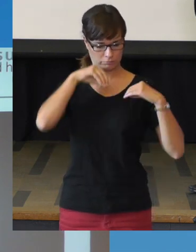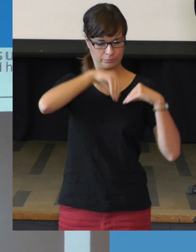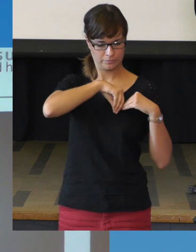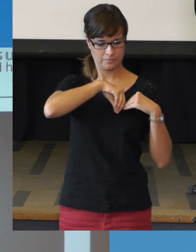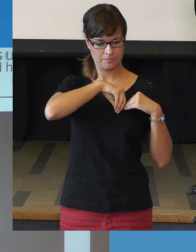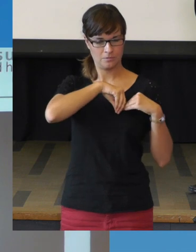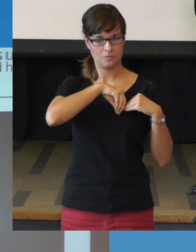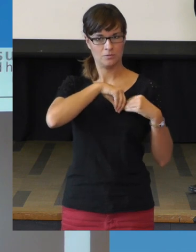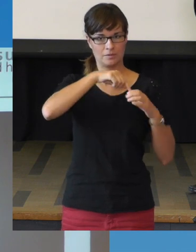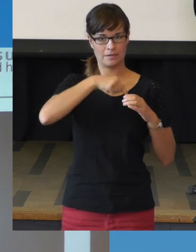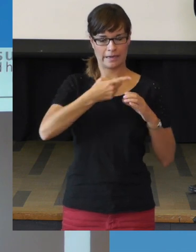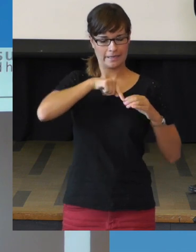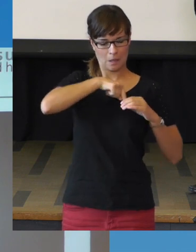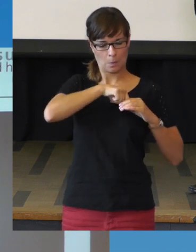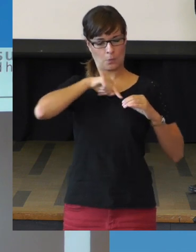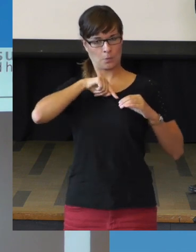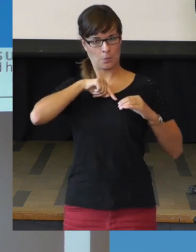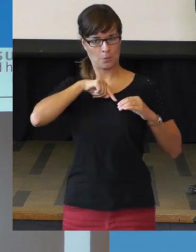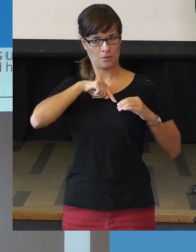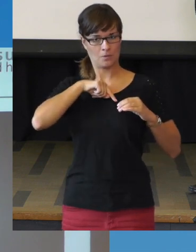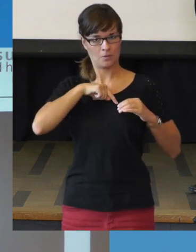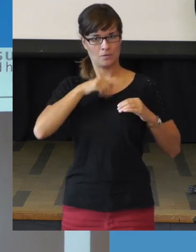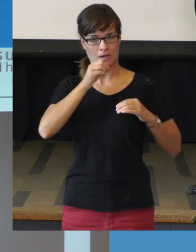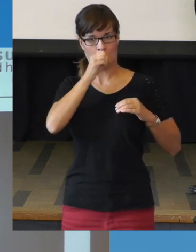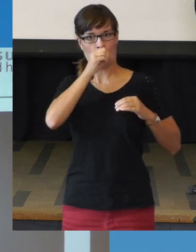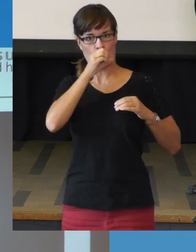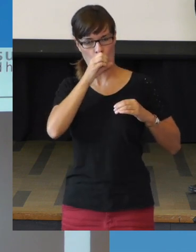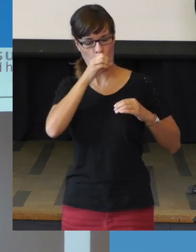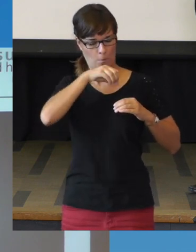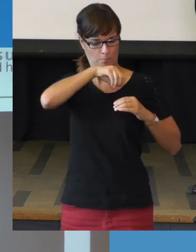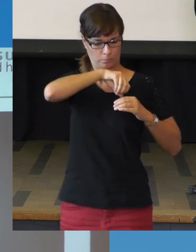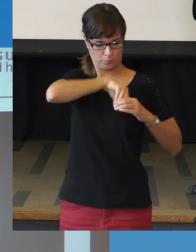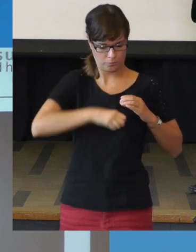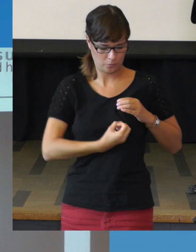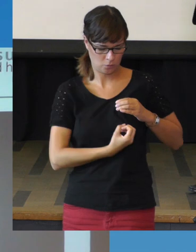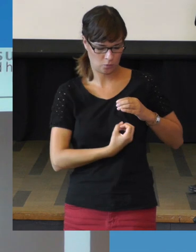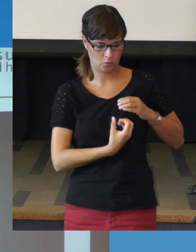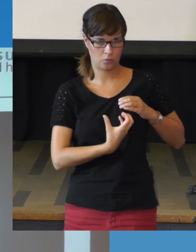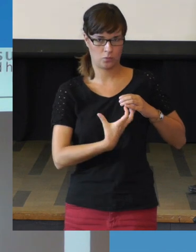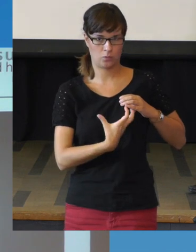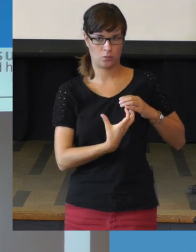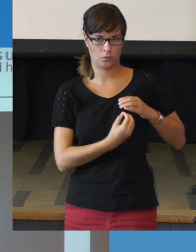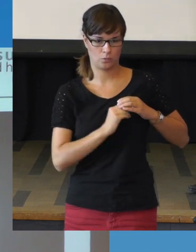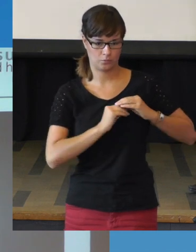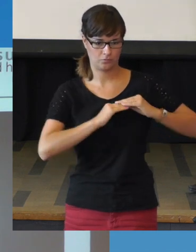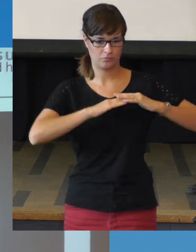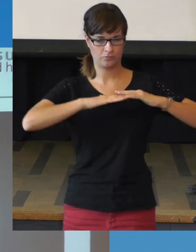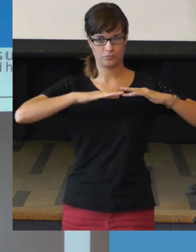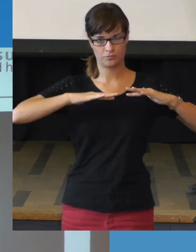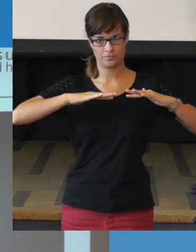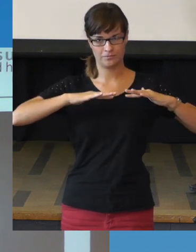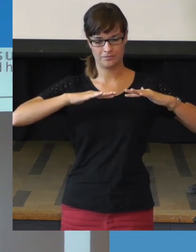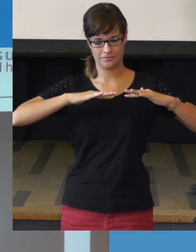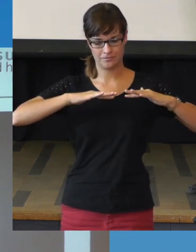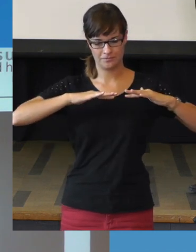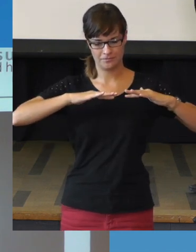den Stützkatheter etwas zurück und bläst dann den unter die Klappe eingefädelten Ballon auf und öffnet dadurch